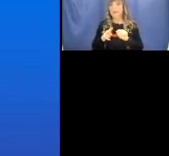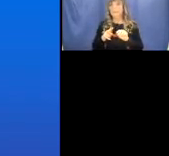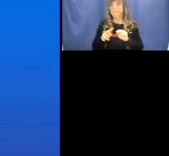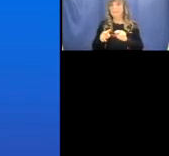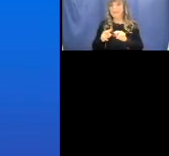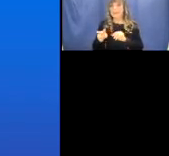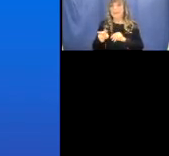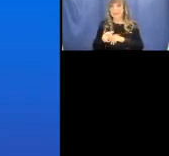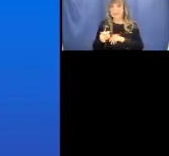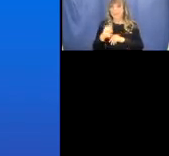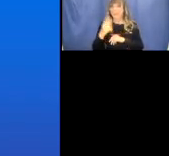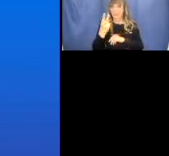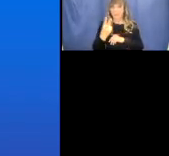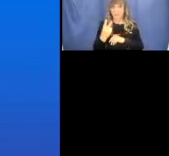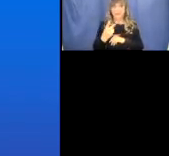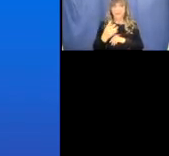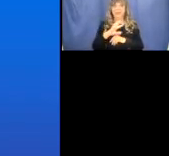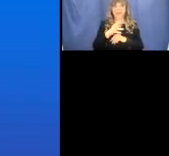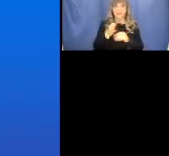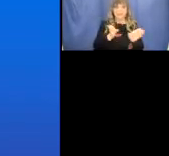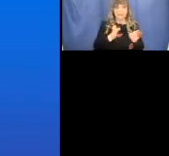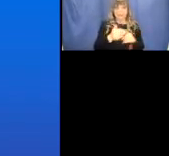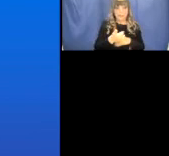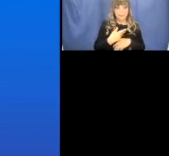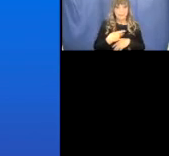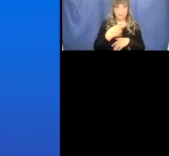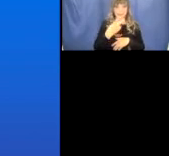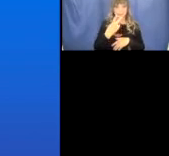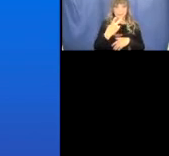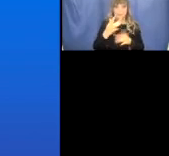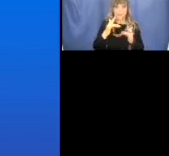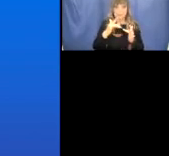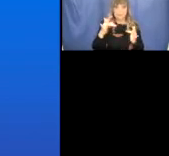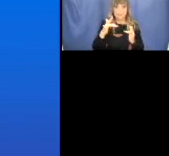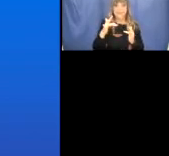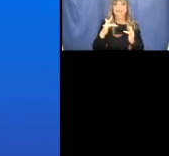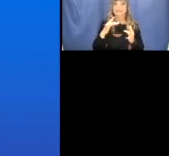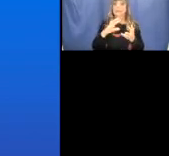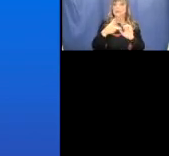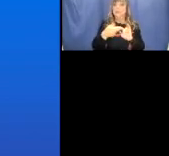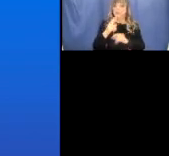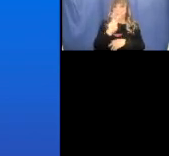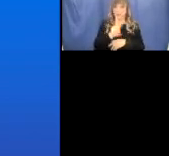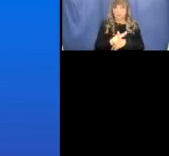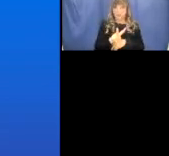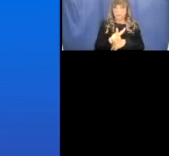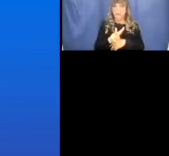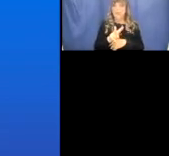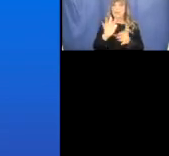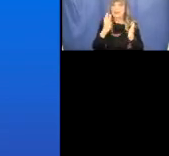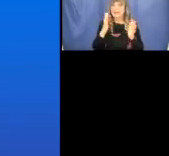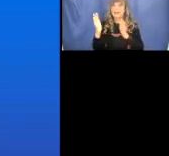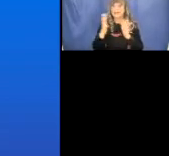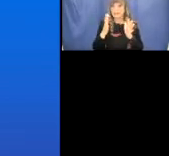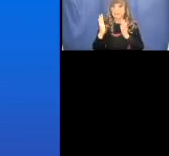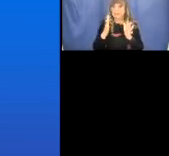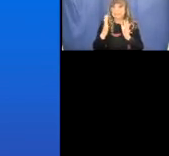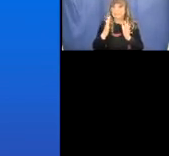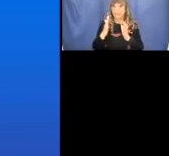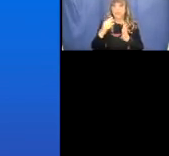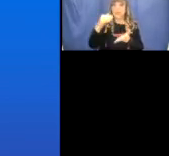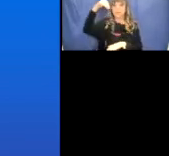un asse di rotazione e due la prese matica è uno specchio una riflessione adesso perpendicolare